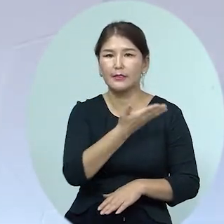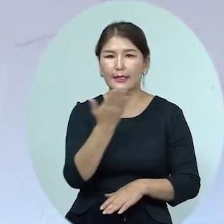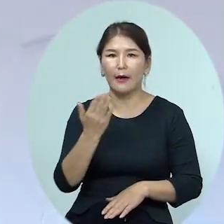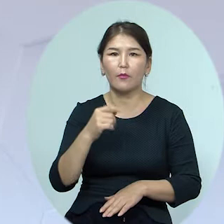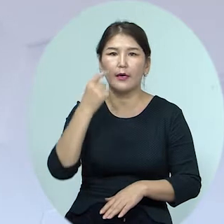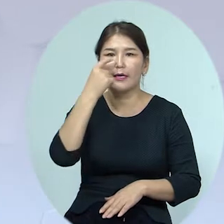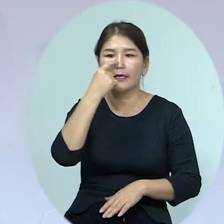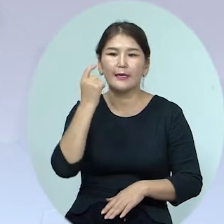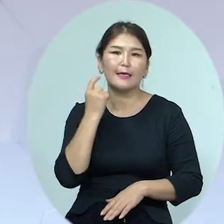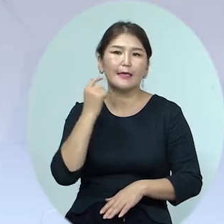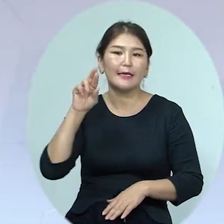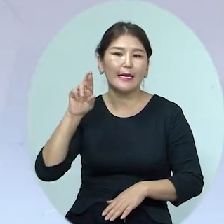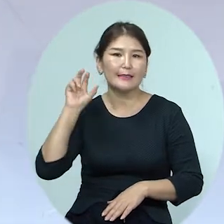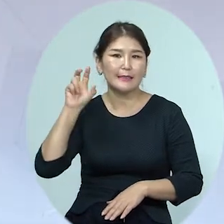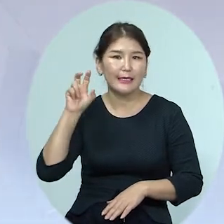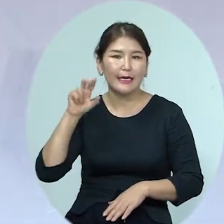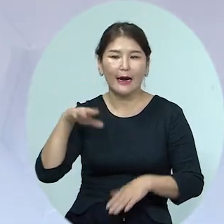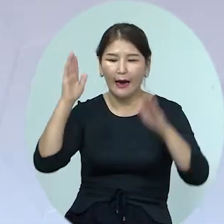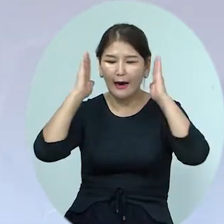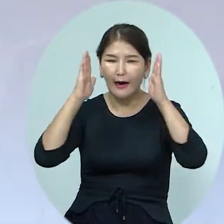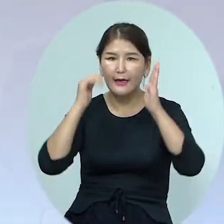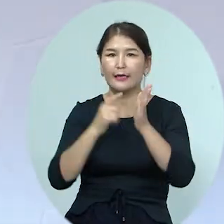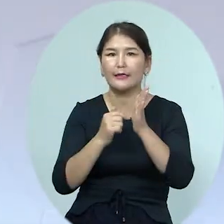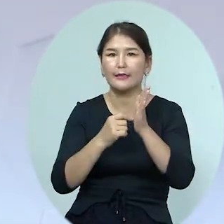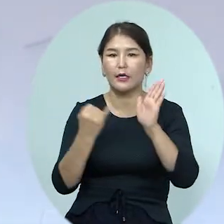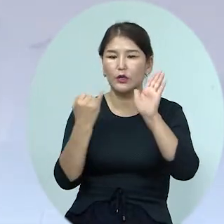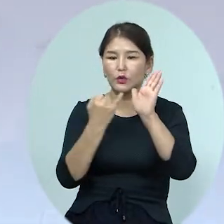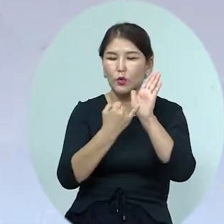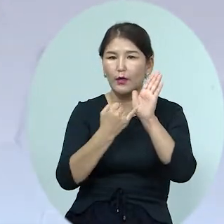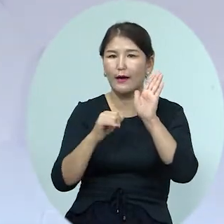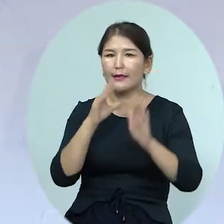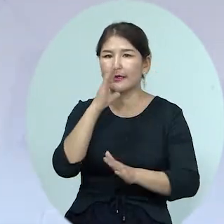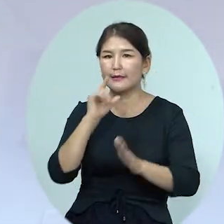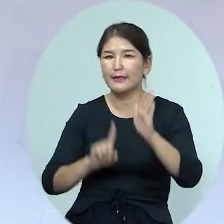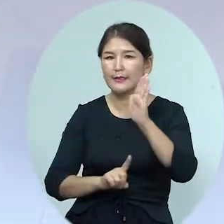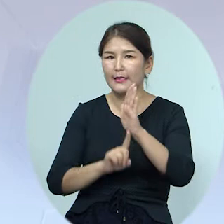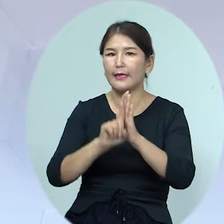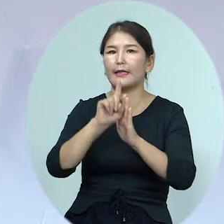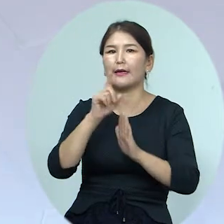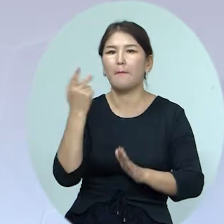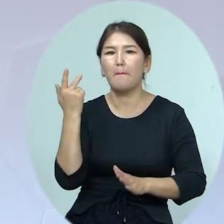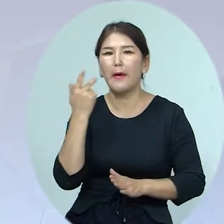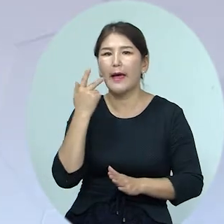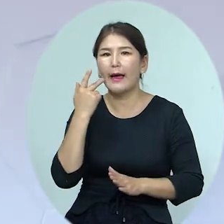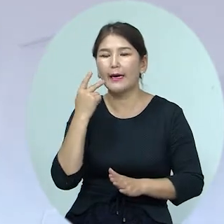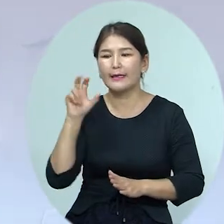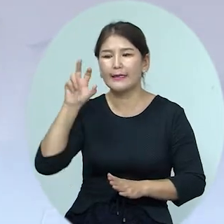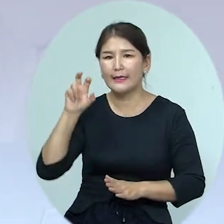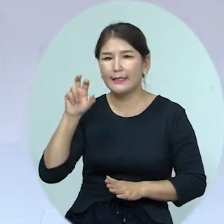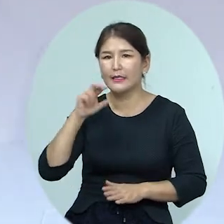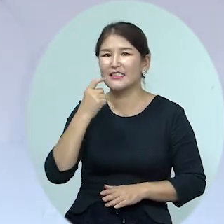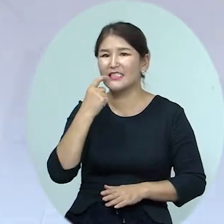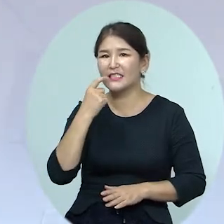өсөлтийг давхар анхаарч харах хэрэгтэй. 6 наснаас эхлээд байнгын ясан шүднүүд шүдлэж эхэлдэг